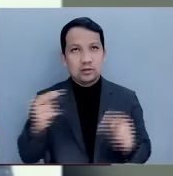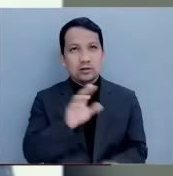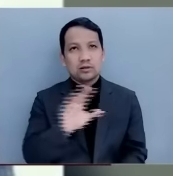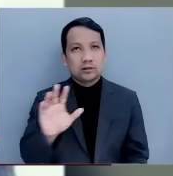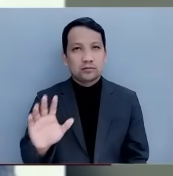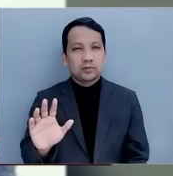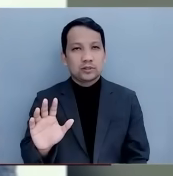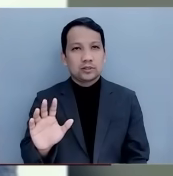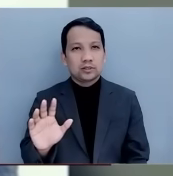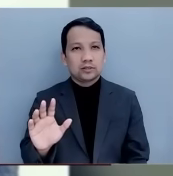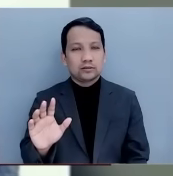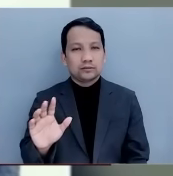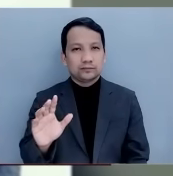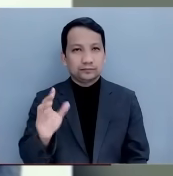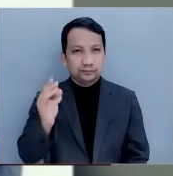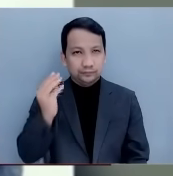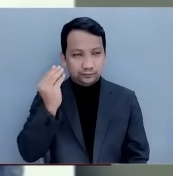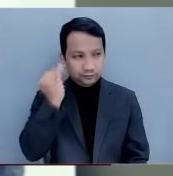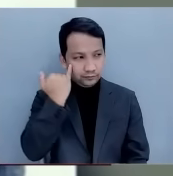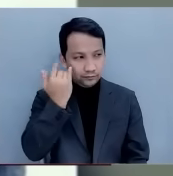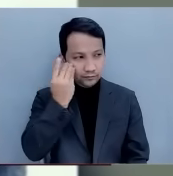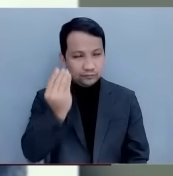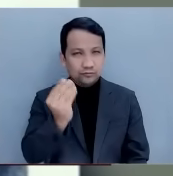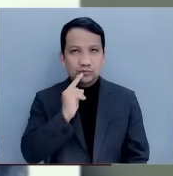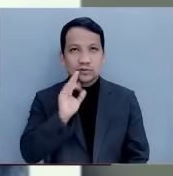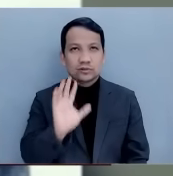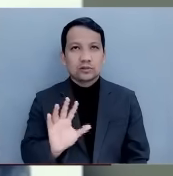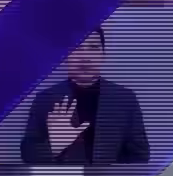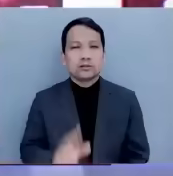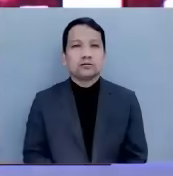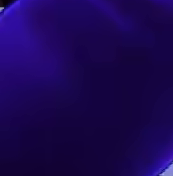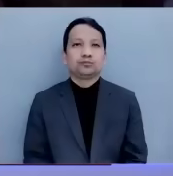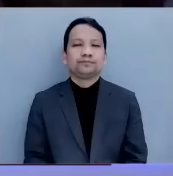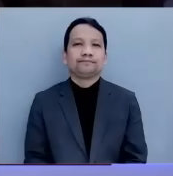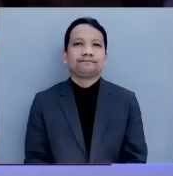Nagbabalita mula sa frontline, Jenny Dongon, News 5.